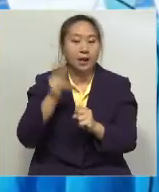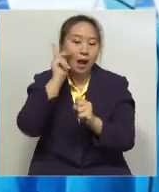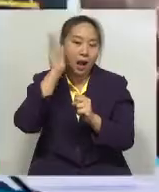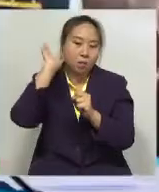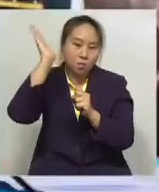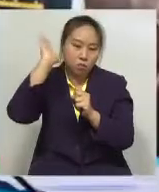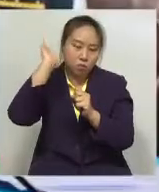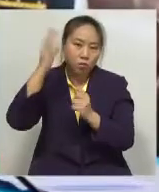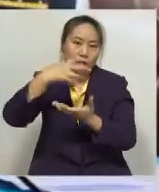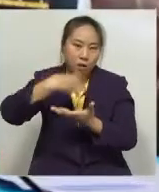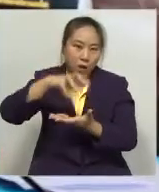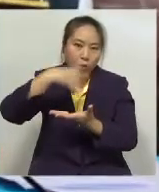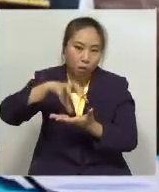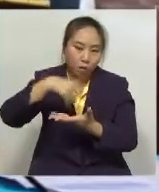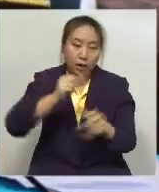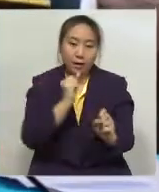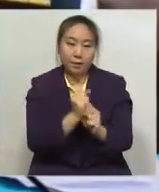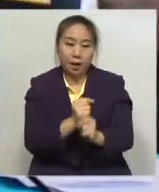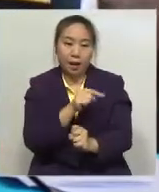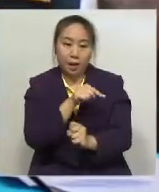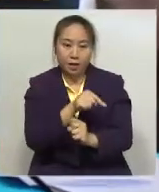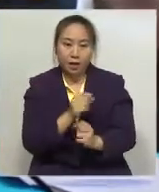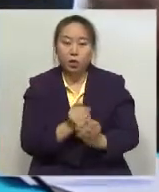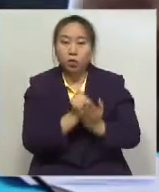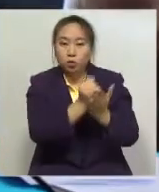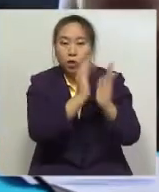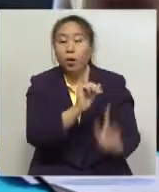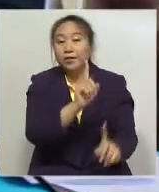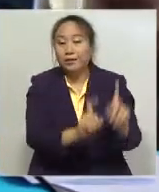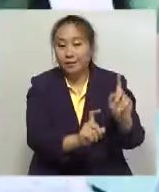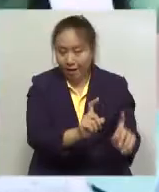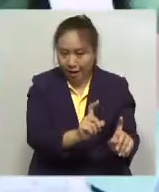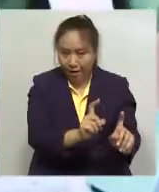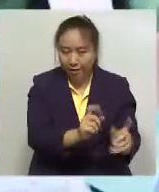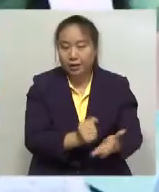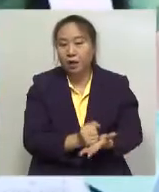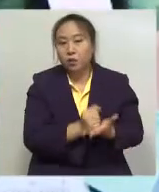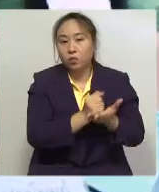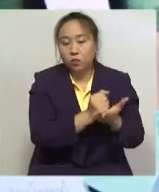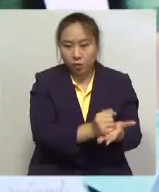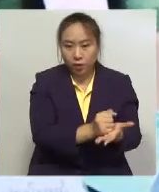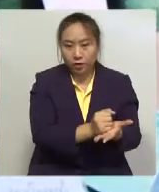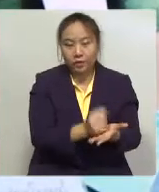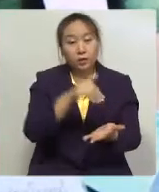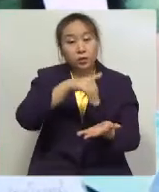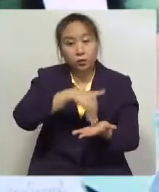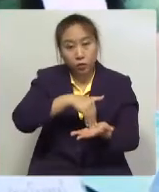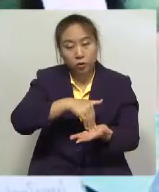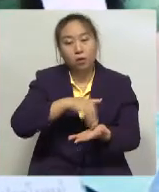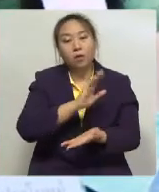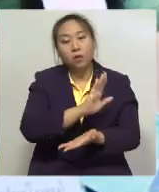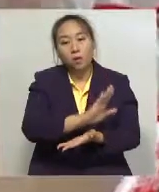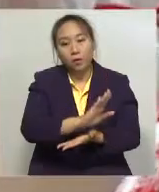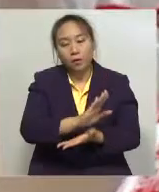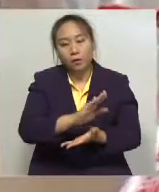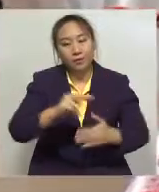ข่าวความคืบหน้าล่าสุดของการปฏิบัติการกู้ร่างผู้เสียชีวิตและการปฏิบัติการที่ศูนย์นะครับในส่วนของ